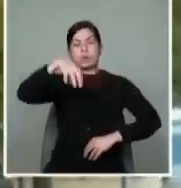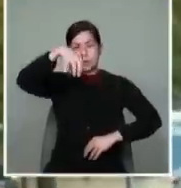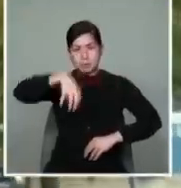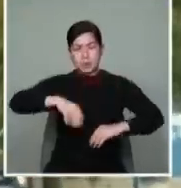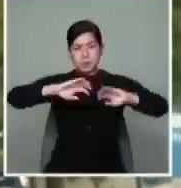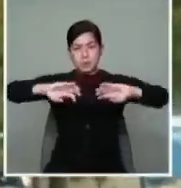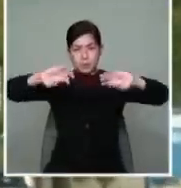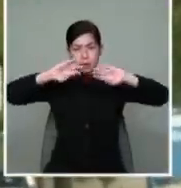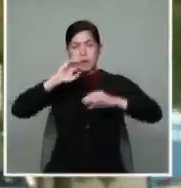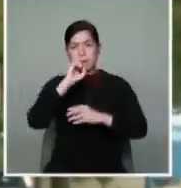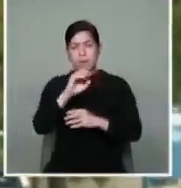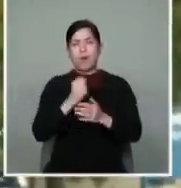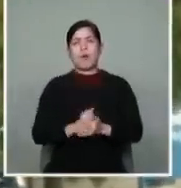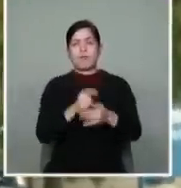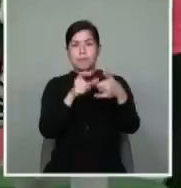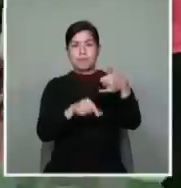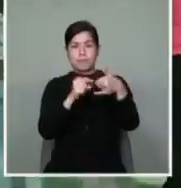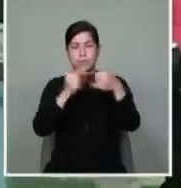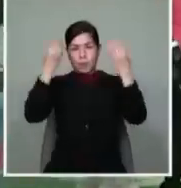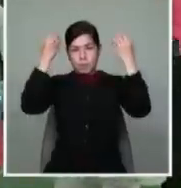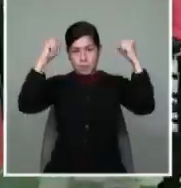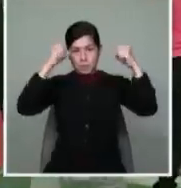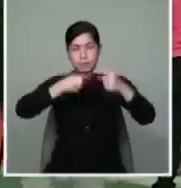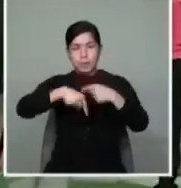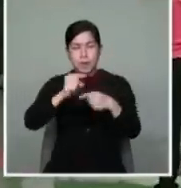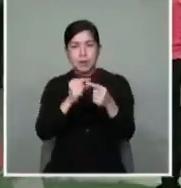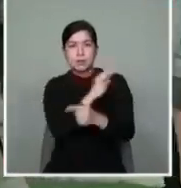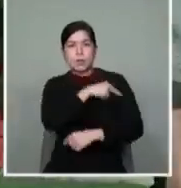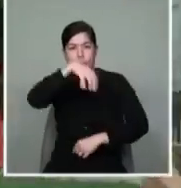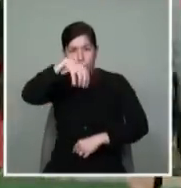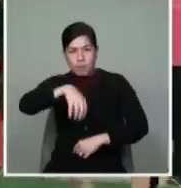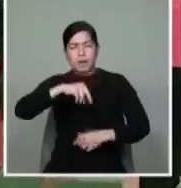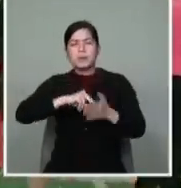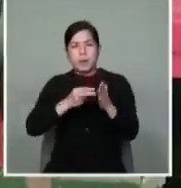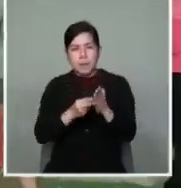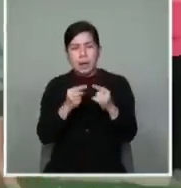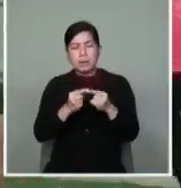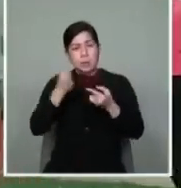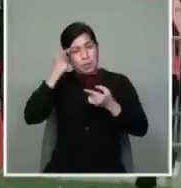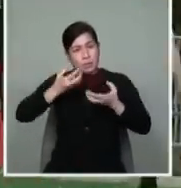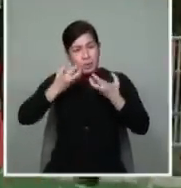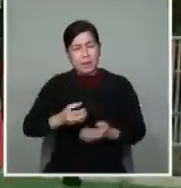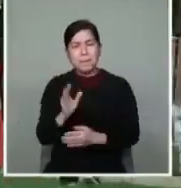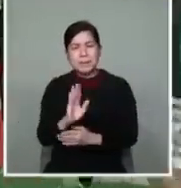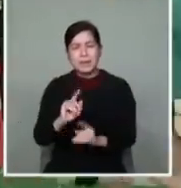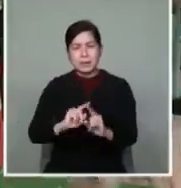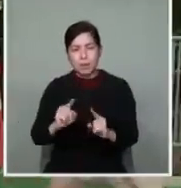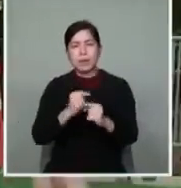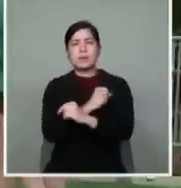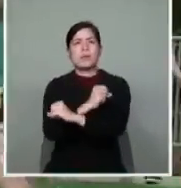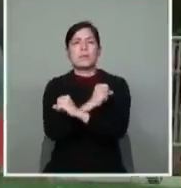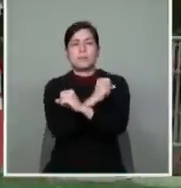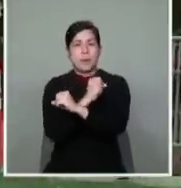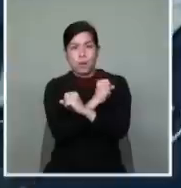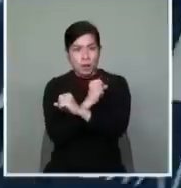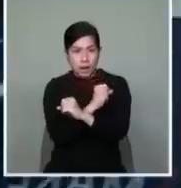แจ้งว่าการเข้าโรงพยาบาลของทรัมป์ไม่ใช่ว่ามีอาการทรุดหนักนะคะแต่เพื่อป้องกันไว้ก่อนถ้าเกิดทรัมป์มีอาการมากขึ้น